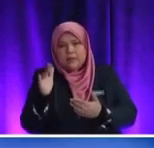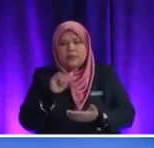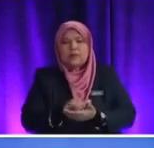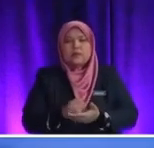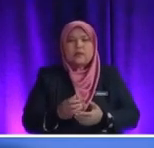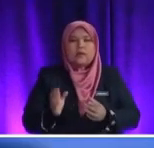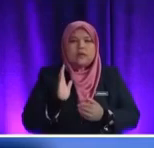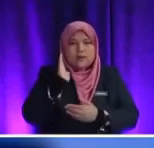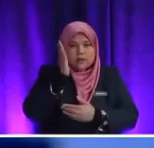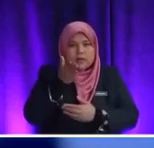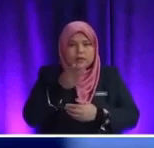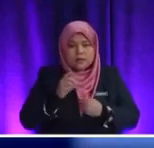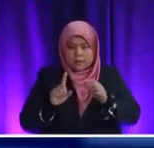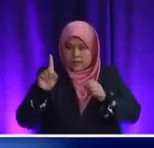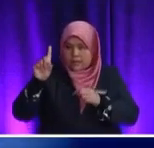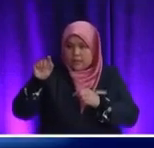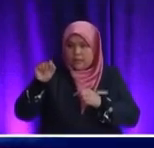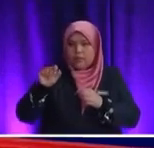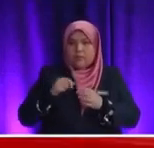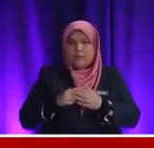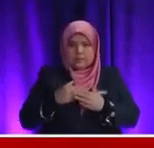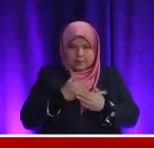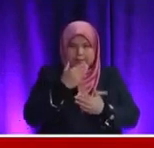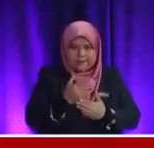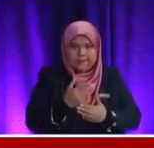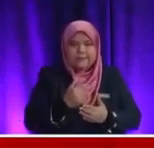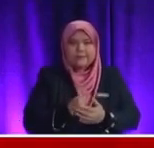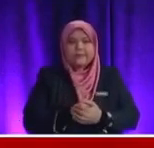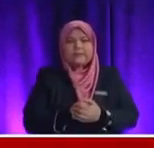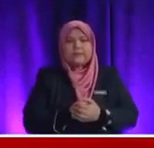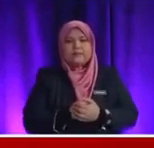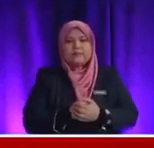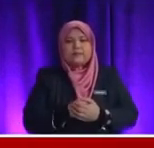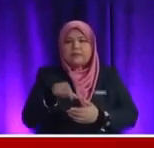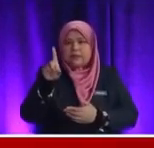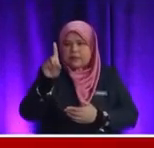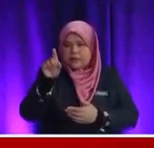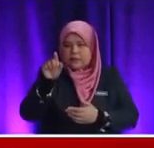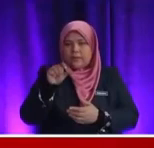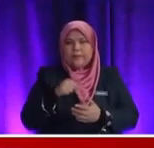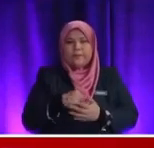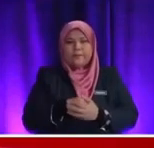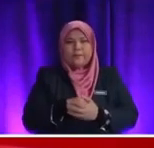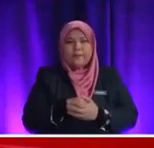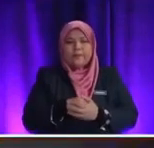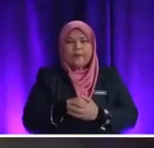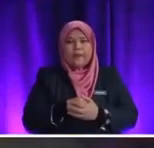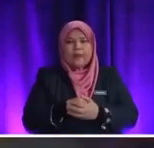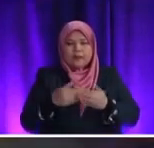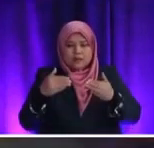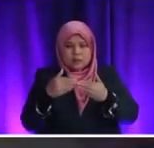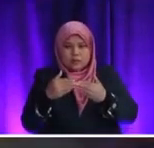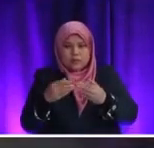coba untuk hidupkan mode saya kedepannya Oke Guys jadi untuk yang eksperimennya kita deh